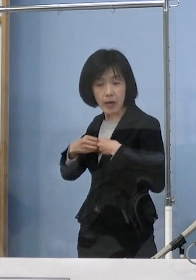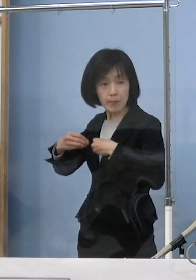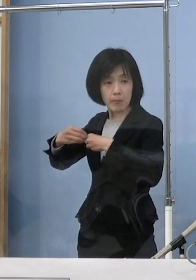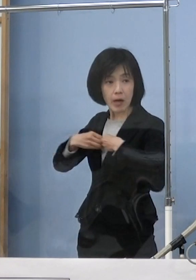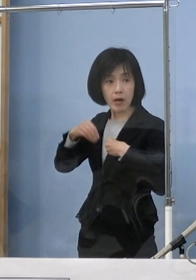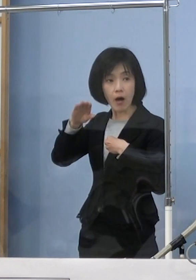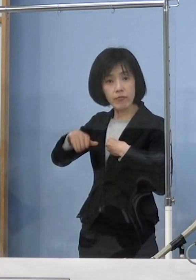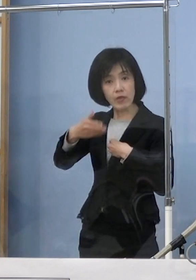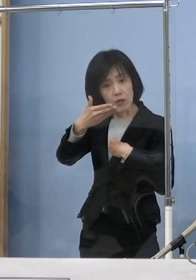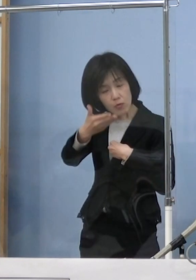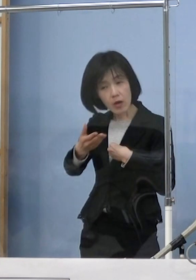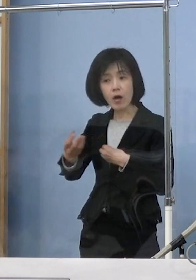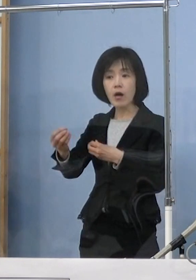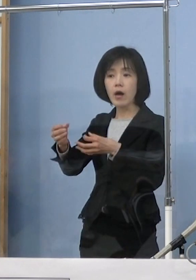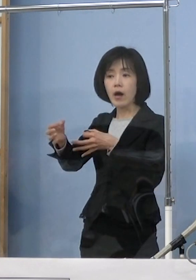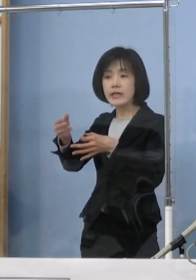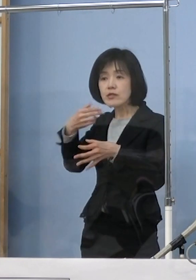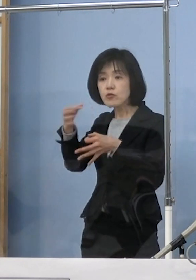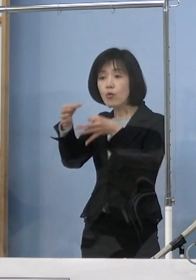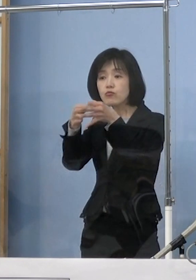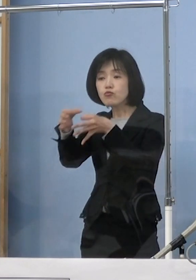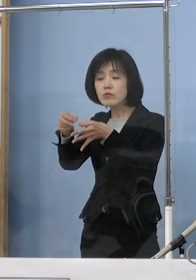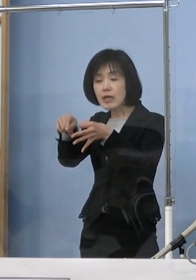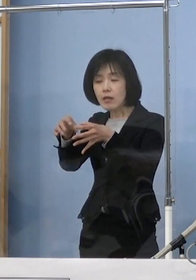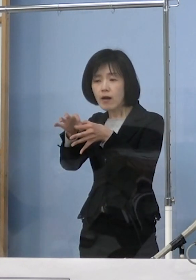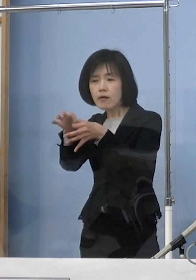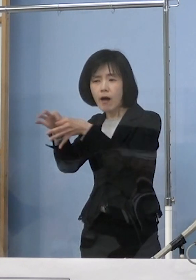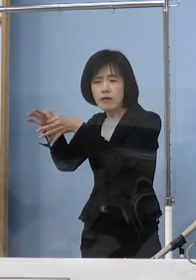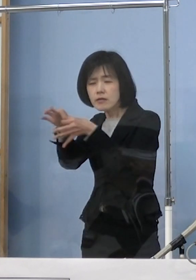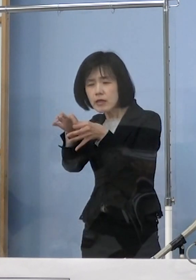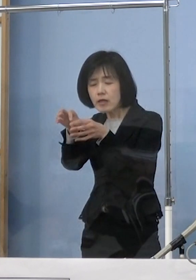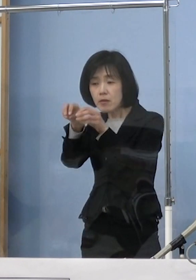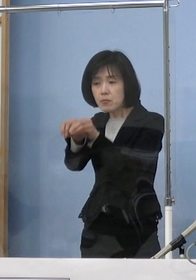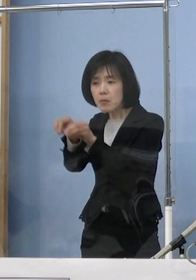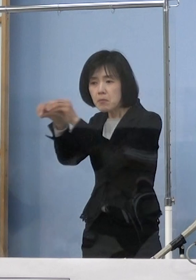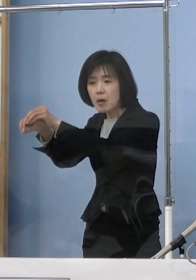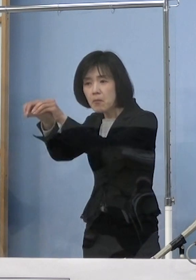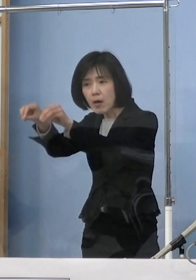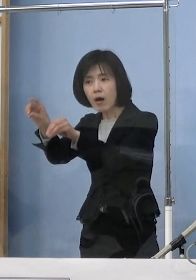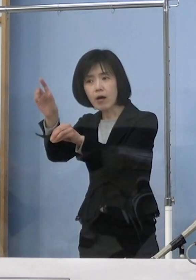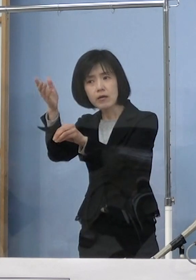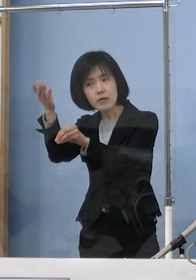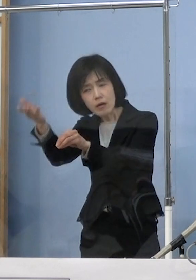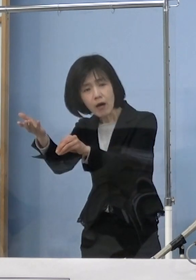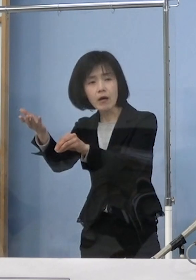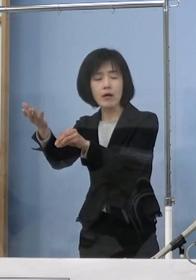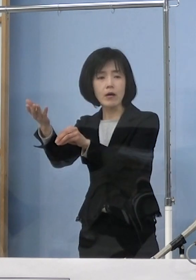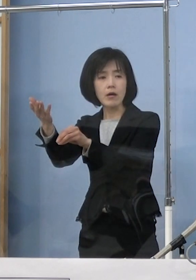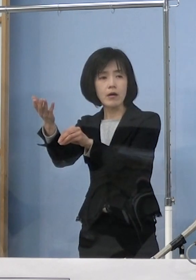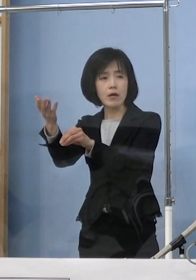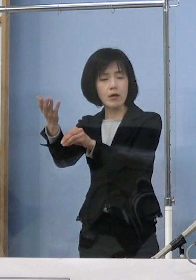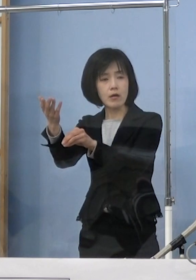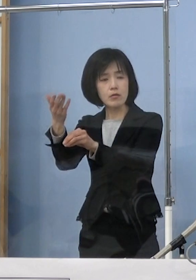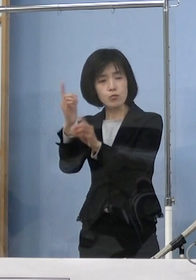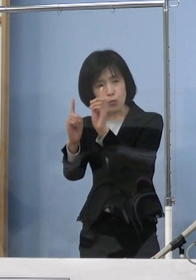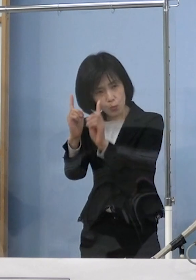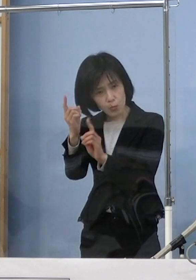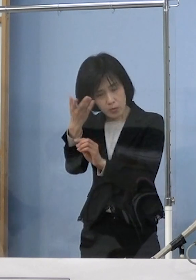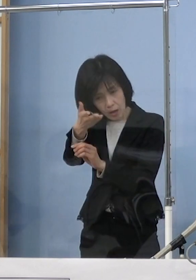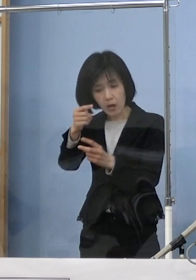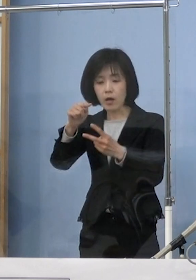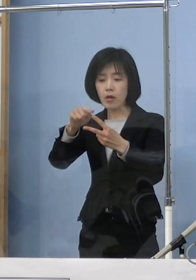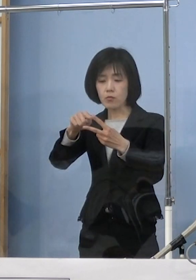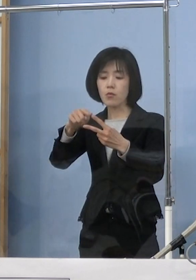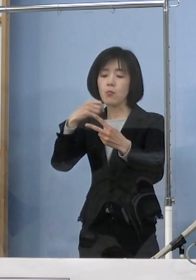っていいのか、もしくは飲食店に関係して感染したというのは少しぼやかした方がいいのかというのが一つと、はい、それ